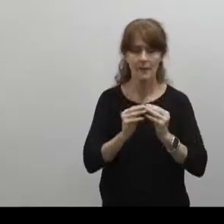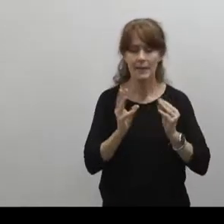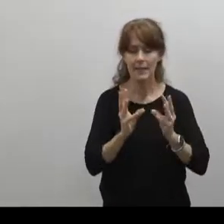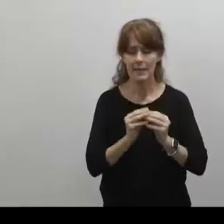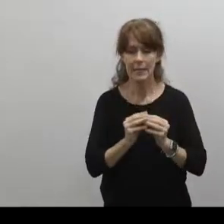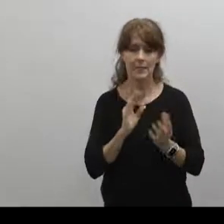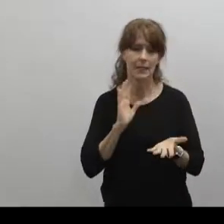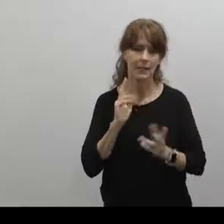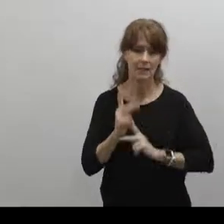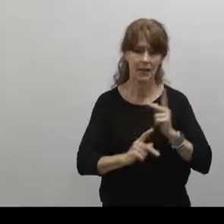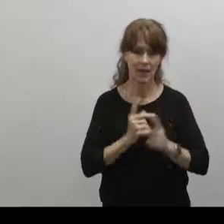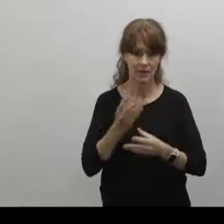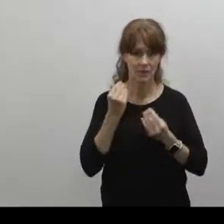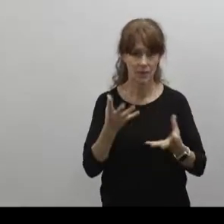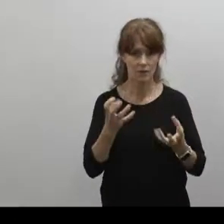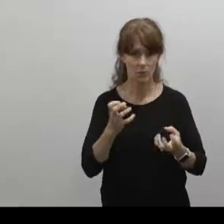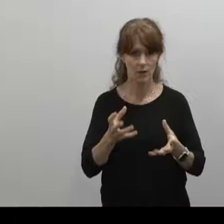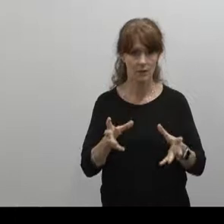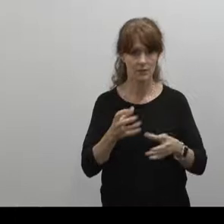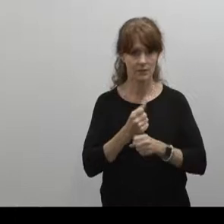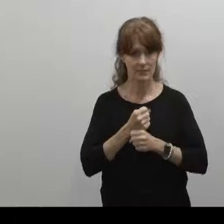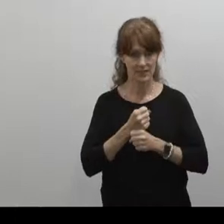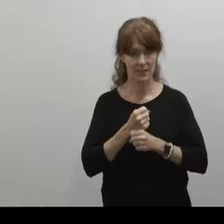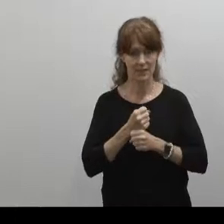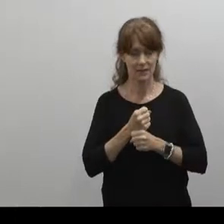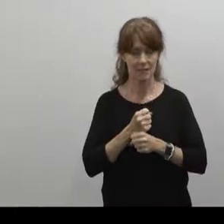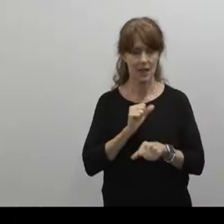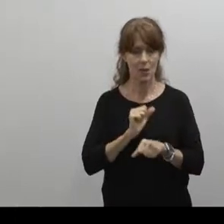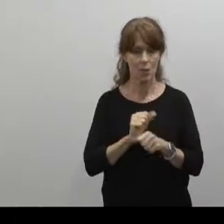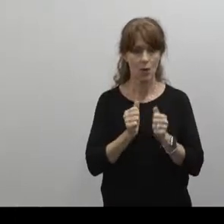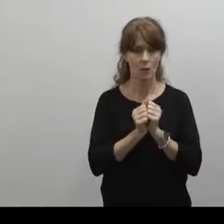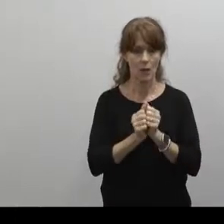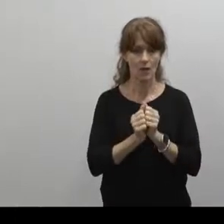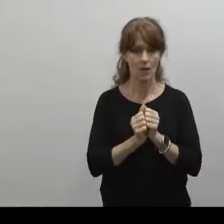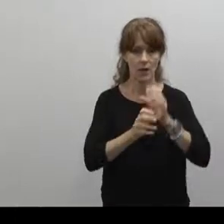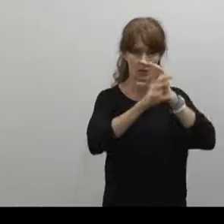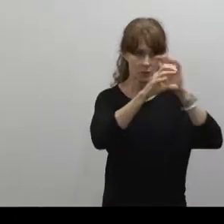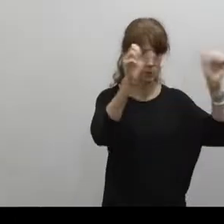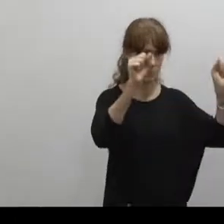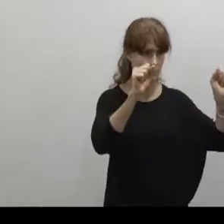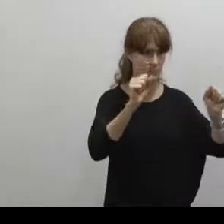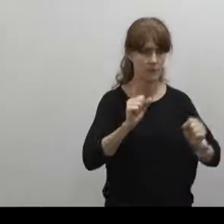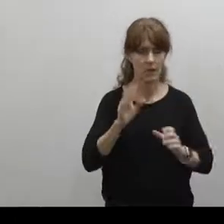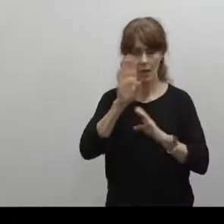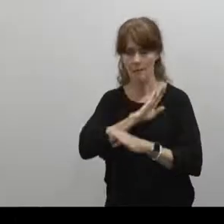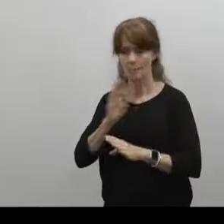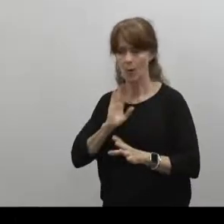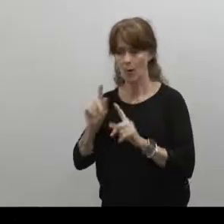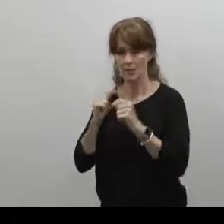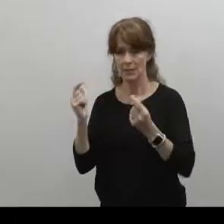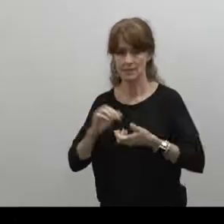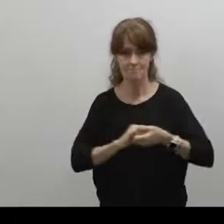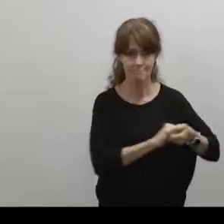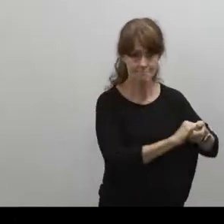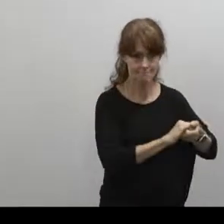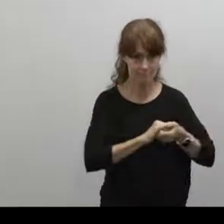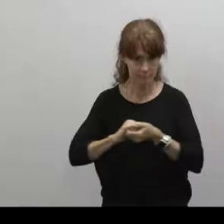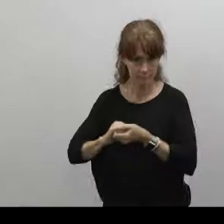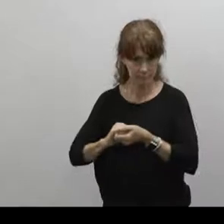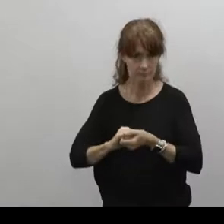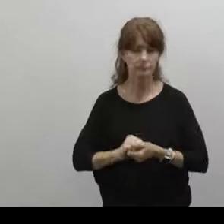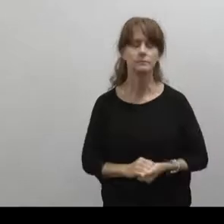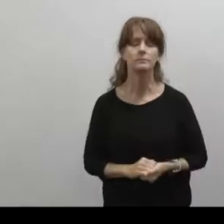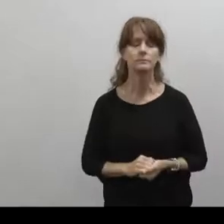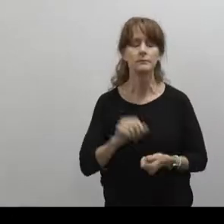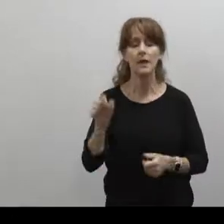đội dương khơi nhá cứ thà bộ quạt nắng ban chụp cho mùi doctor Baker mà nẹt tôi mà nẹt thả ta trong ban